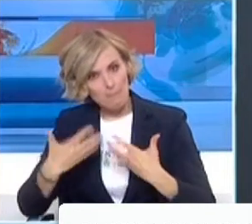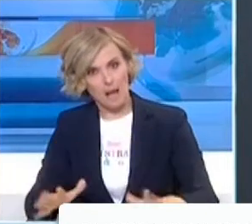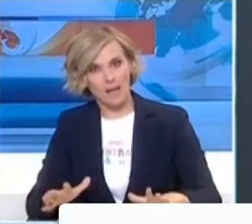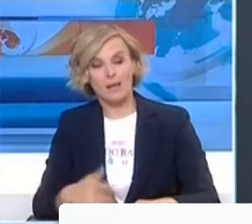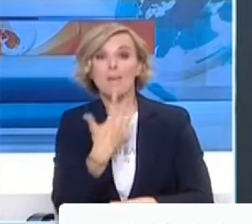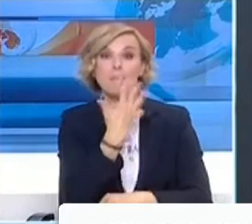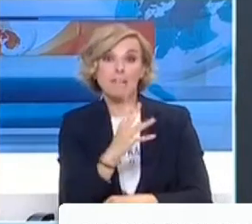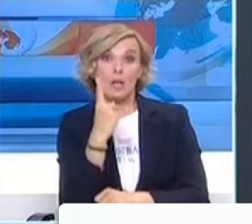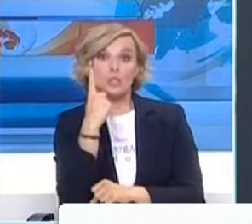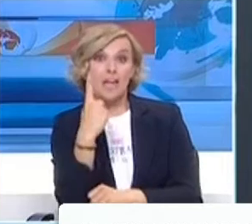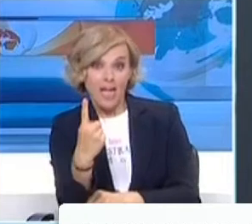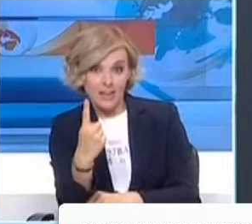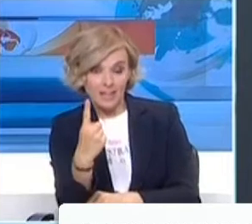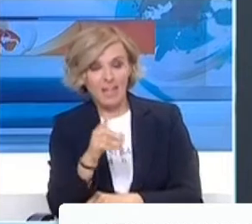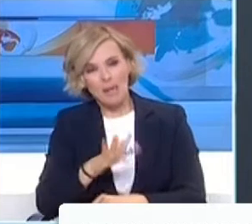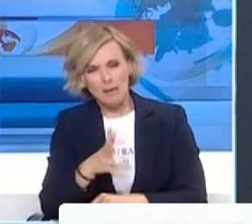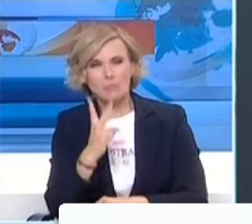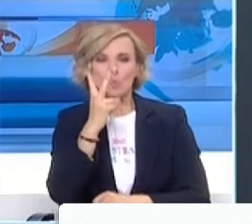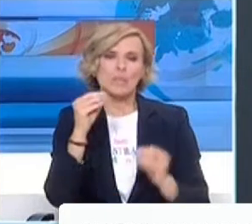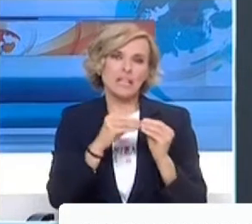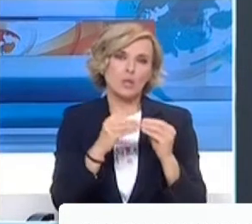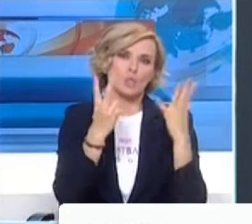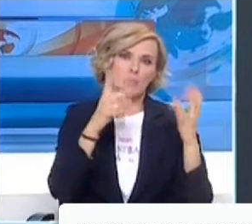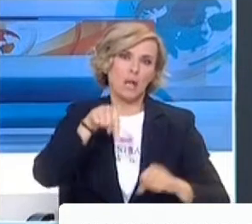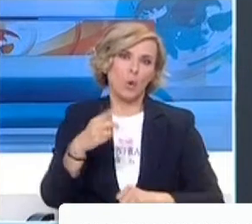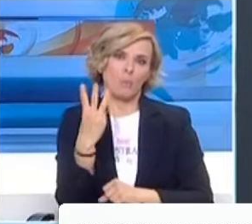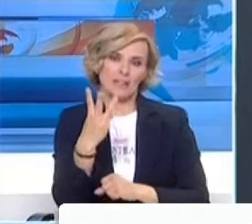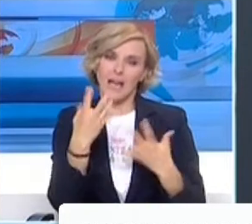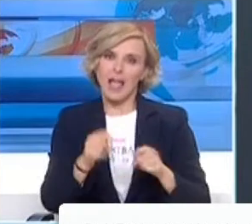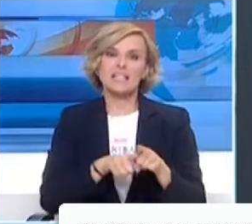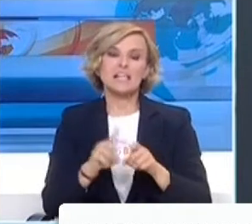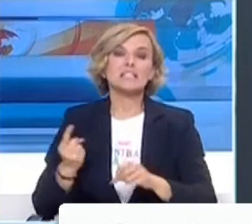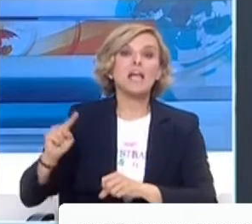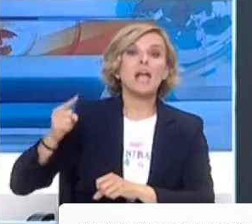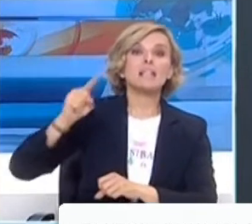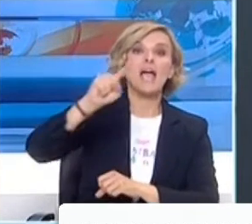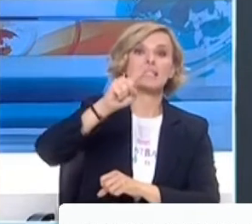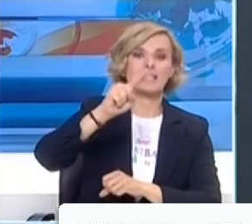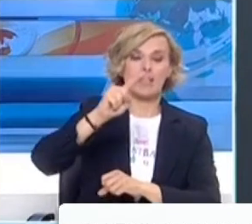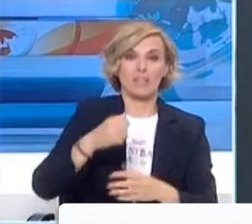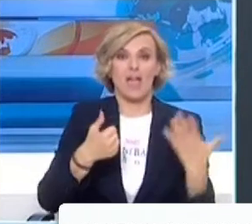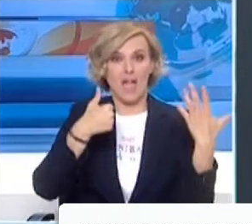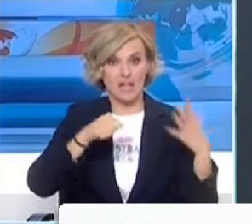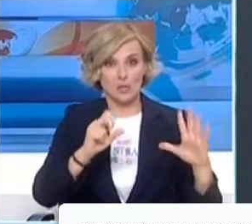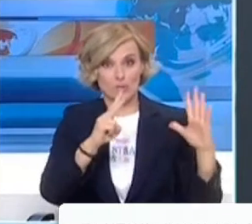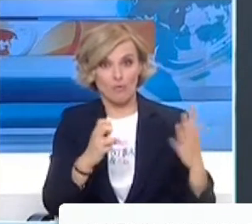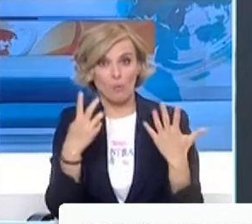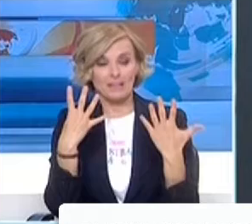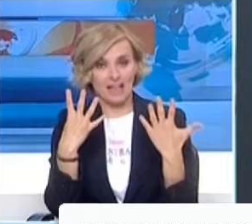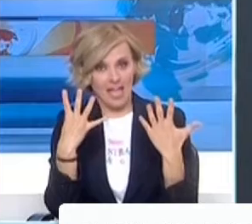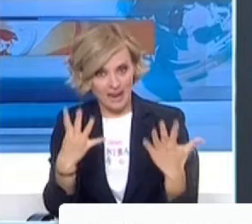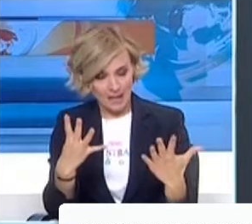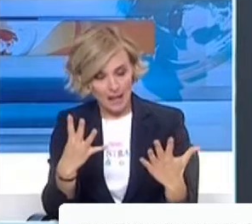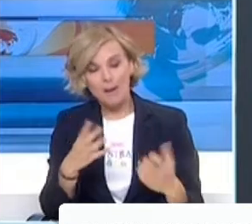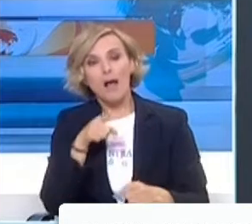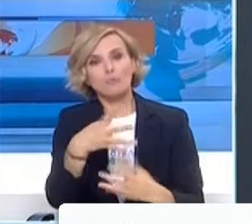501 κρούσματα, δηλαδή το 27,3%, θεωρούνται σχετιζόμενα με ταξίδια από το εξωτερικό και 679, το